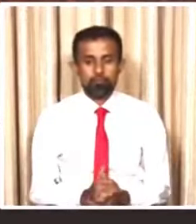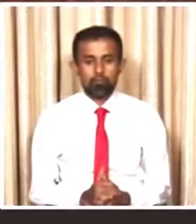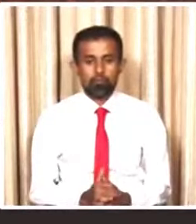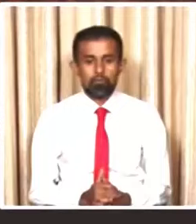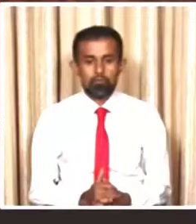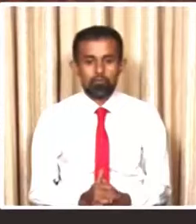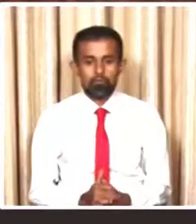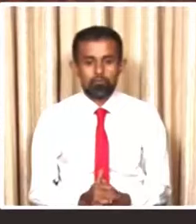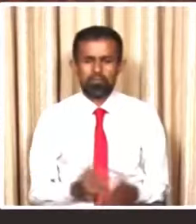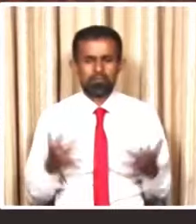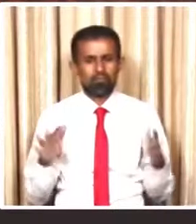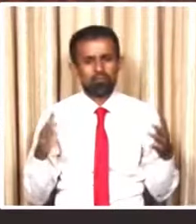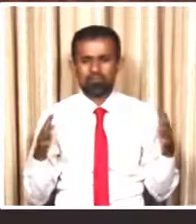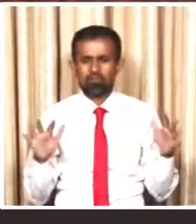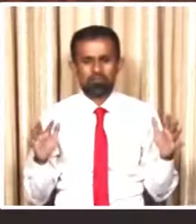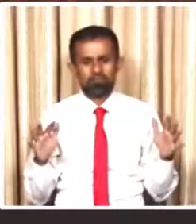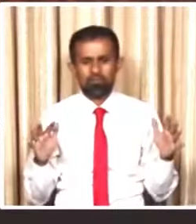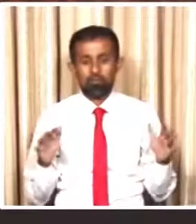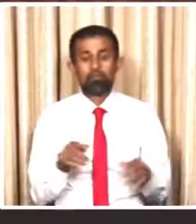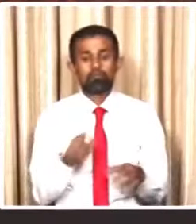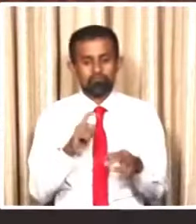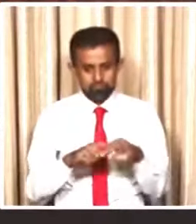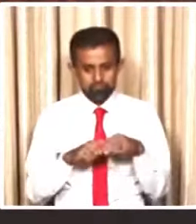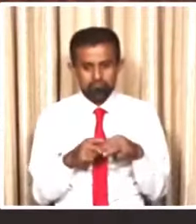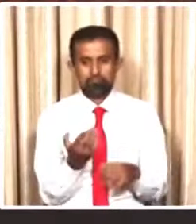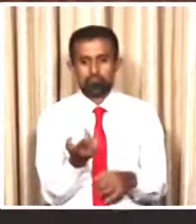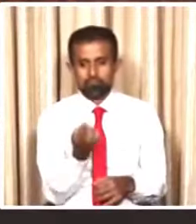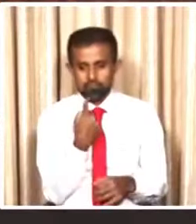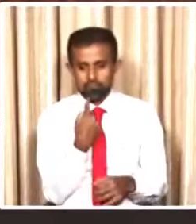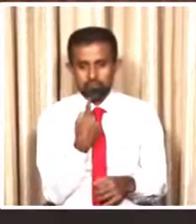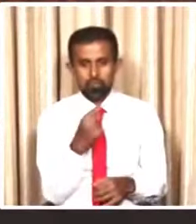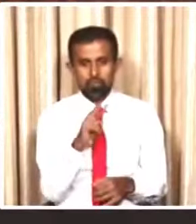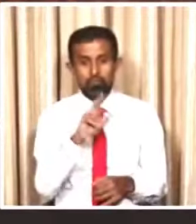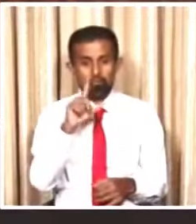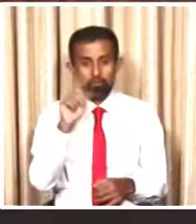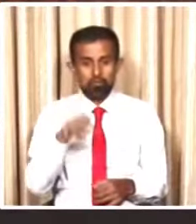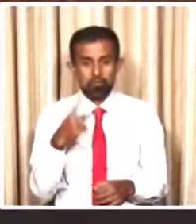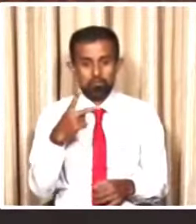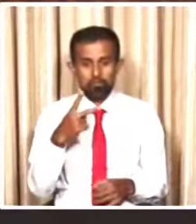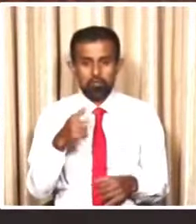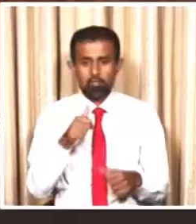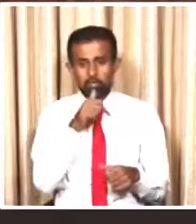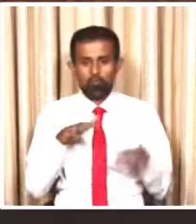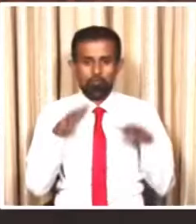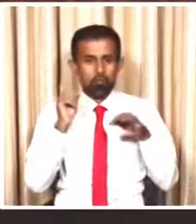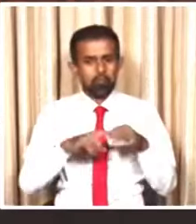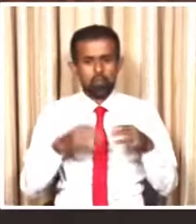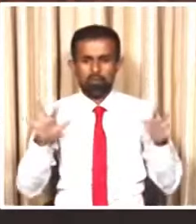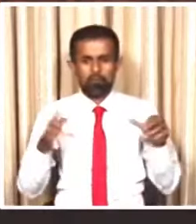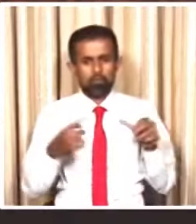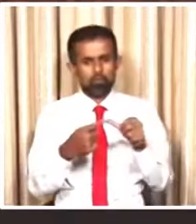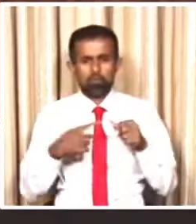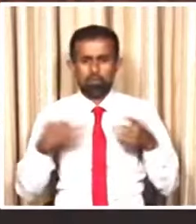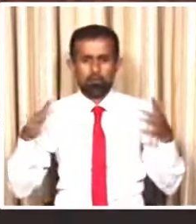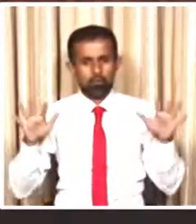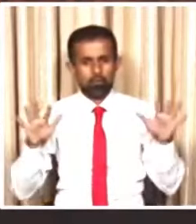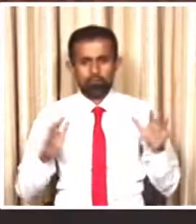නෑ වේදයි ඉවරයි ප්‍රශ්නේ. ඔබතුමා ප්‍රශ්නේ ගන්න. ඔබතුමා 22-2 ඒ ගම්ගතුර ප්‍රශ්නේ ඉවරයි. ඒක උත්තර දීලා ඉවරයි.